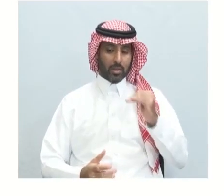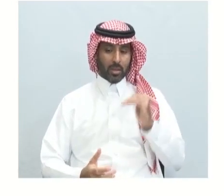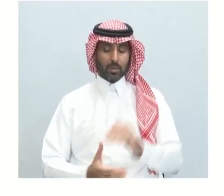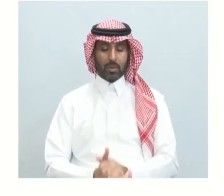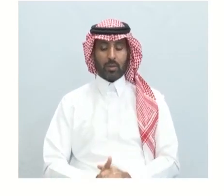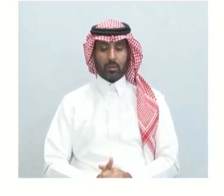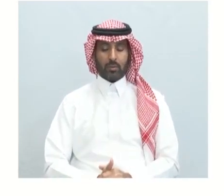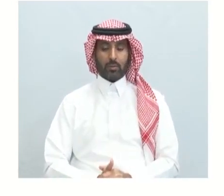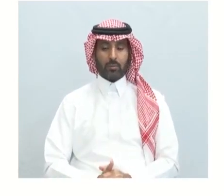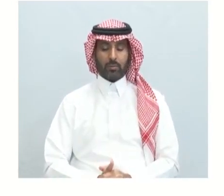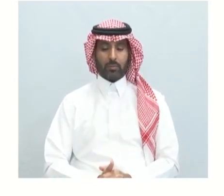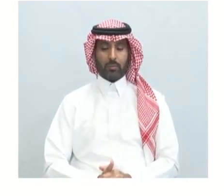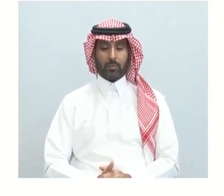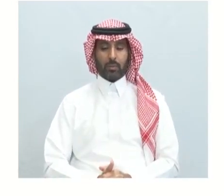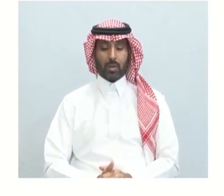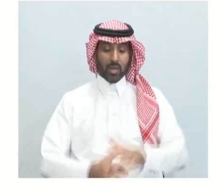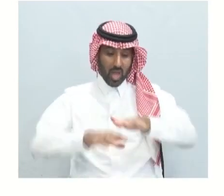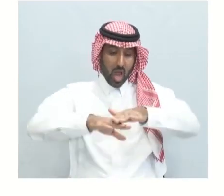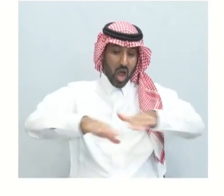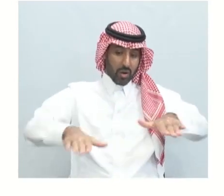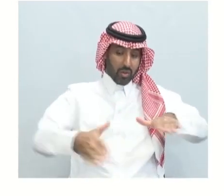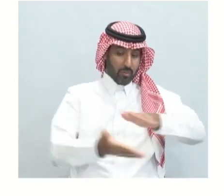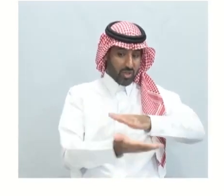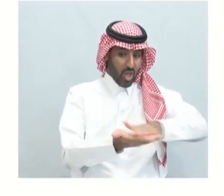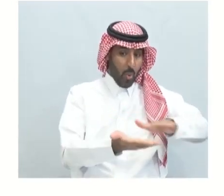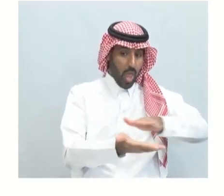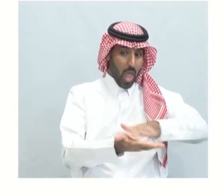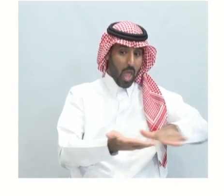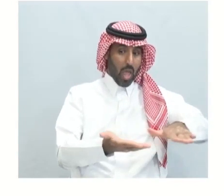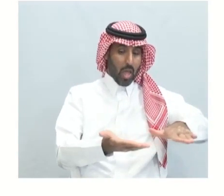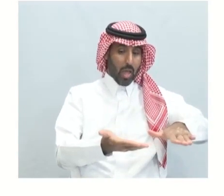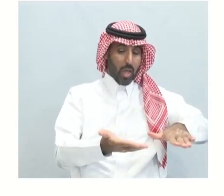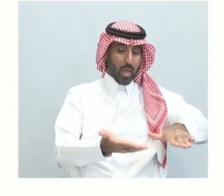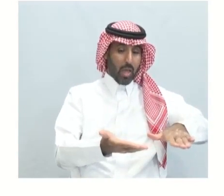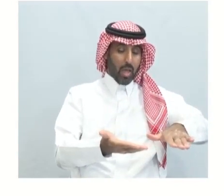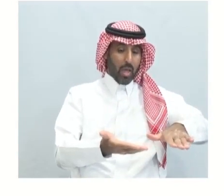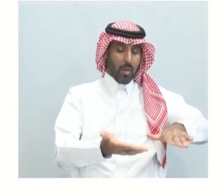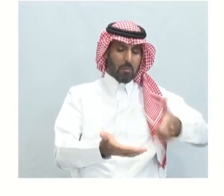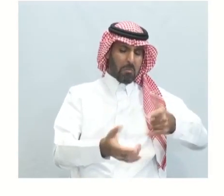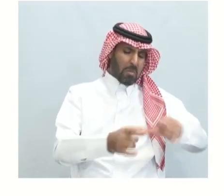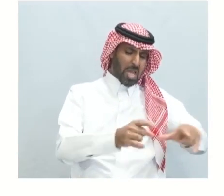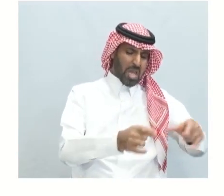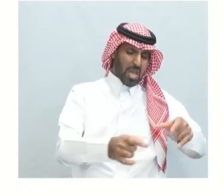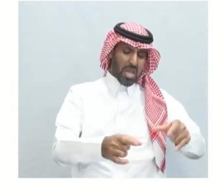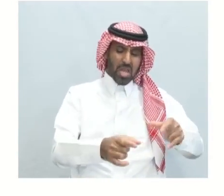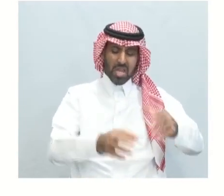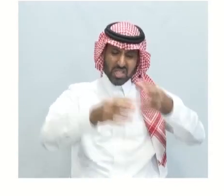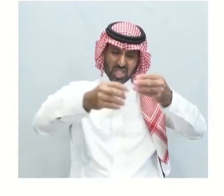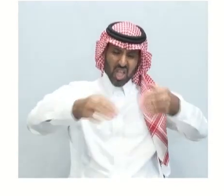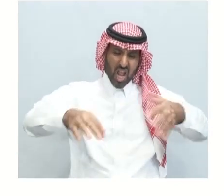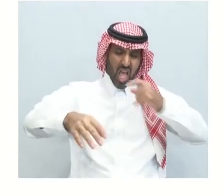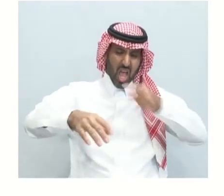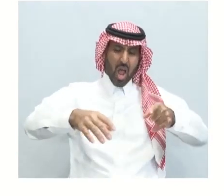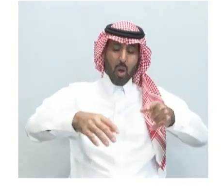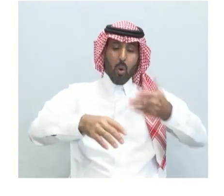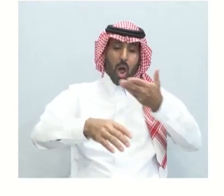فيما يلي هي ارض مستويه عاده ما تقع بين الصحراء والبحر